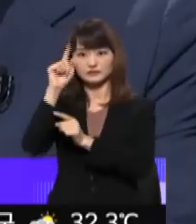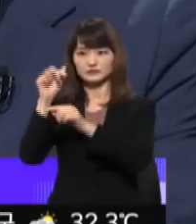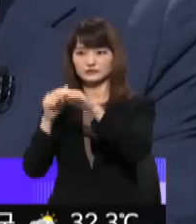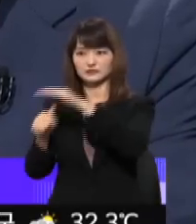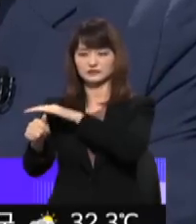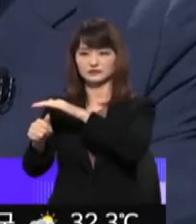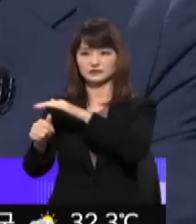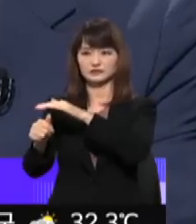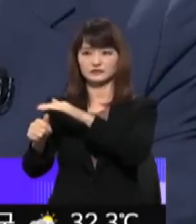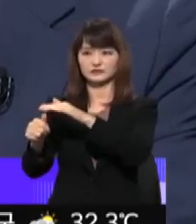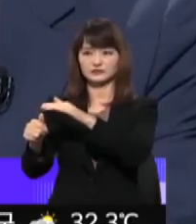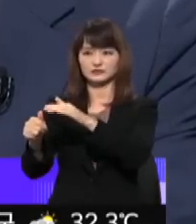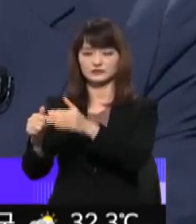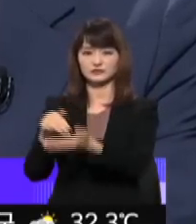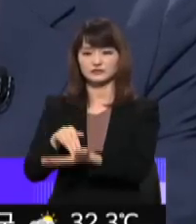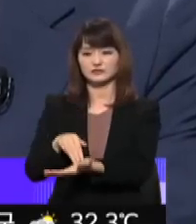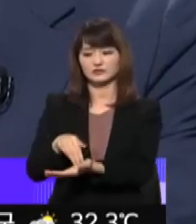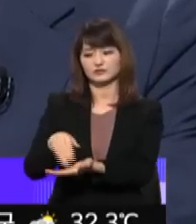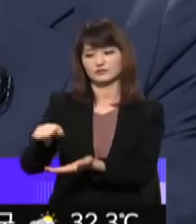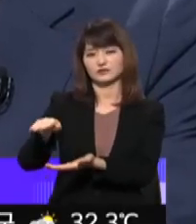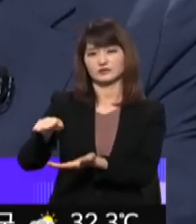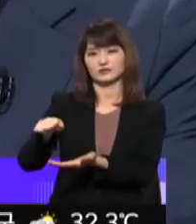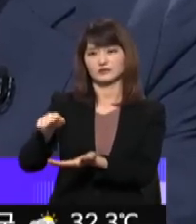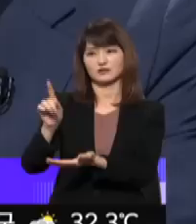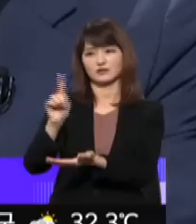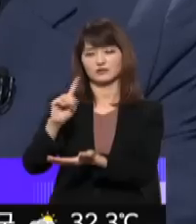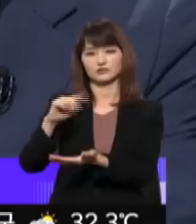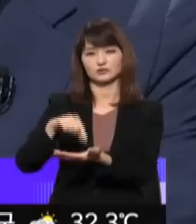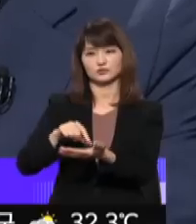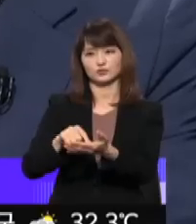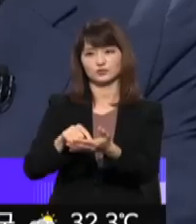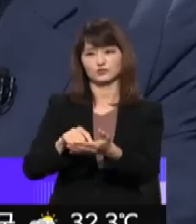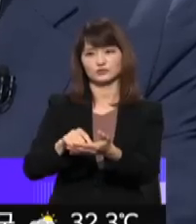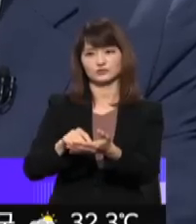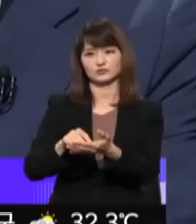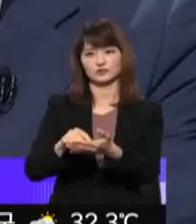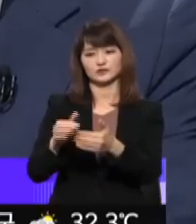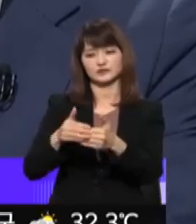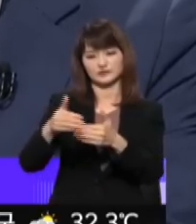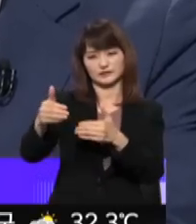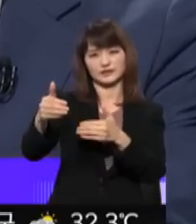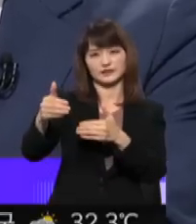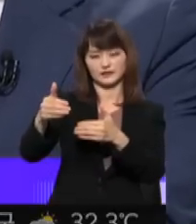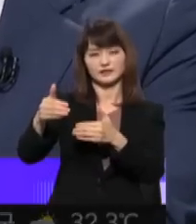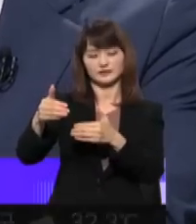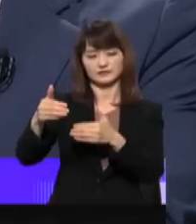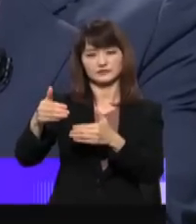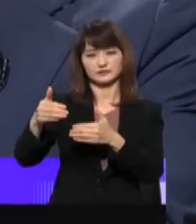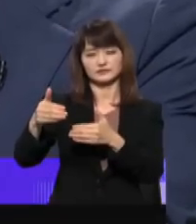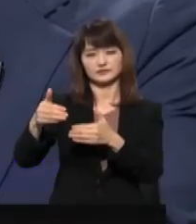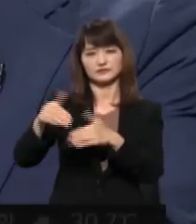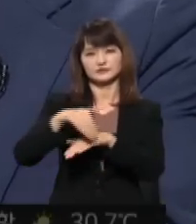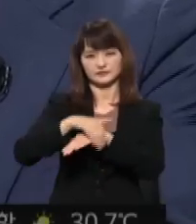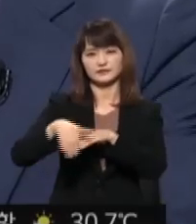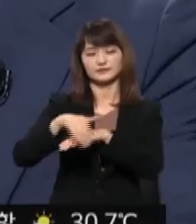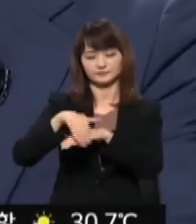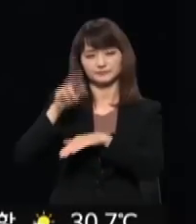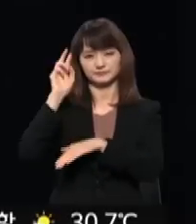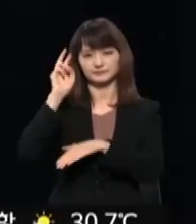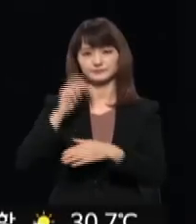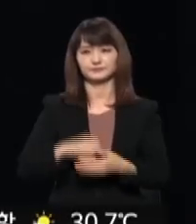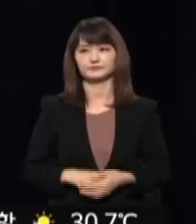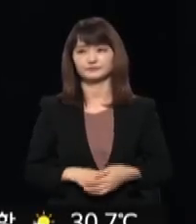어쨌든 밀어내기 위해서 전방위적인 이런 시도가 이루어진게 아니냐 이렇게밖에 이해가 안 됩니다 그러면은 박원석 의원님